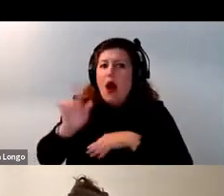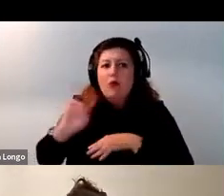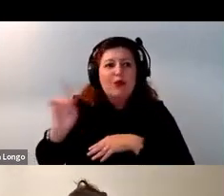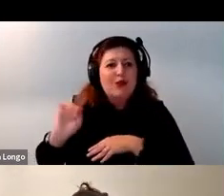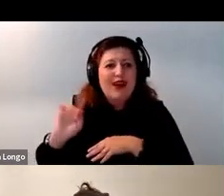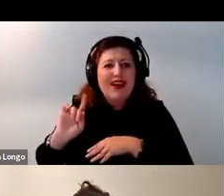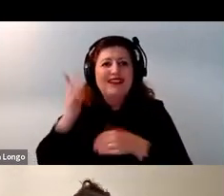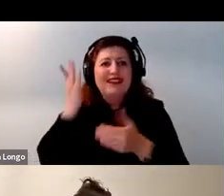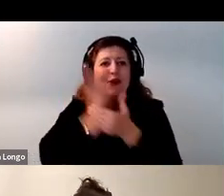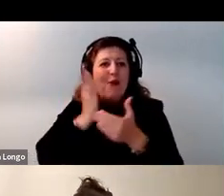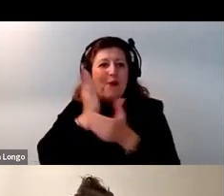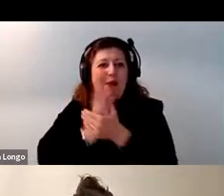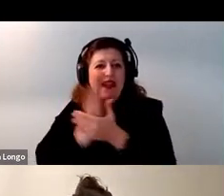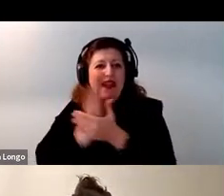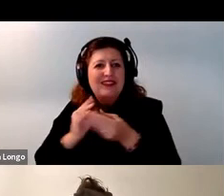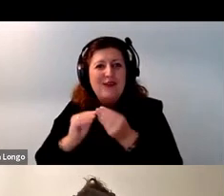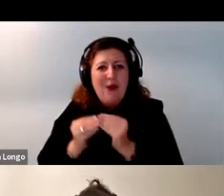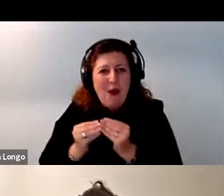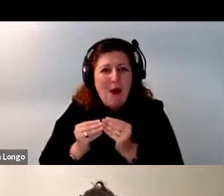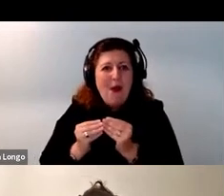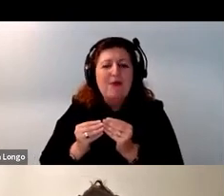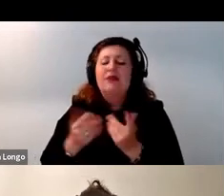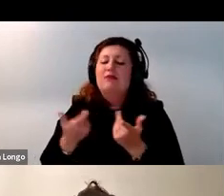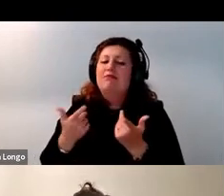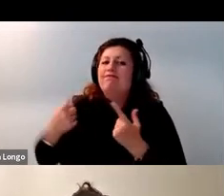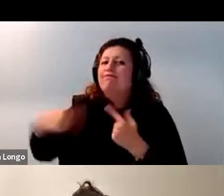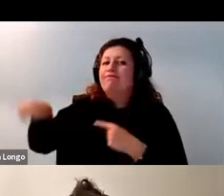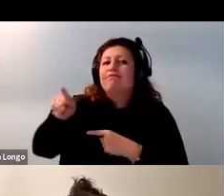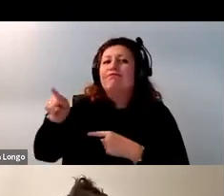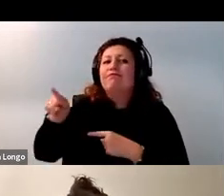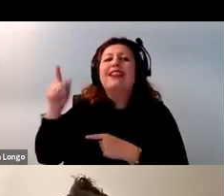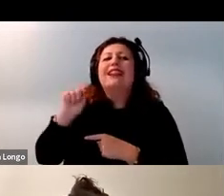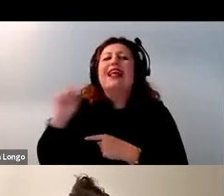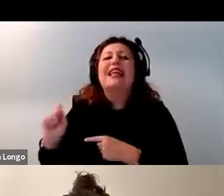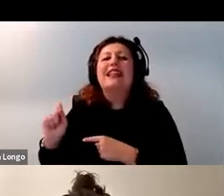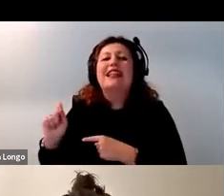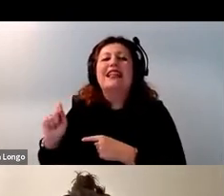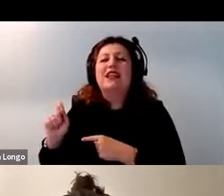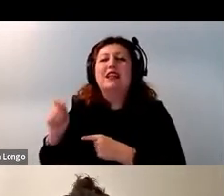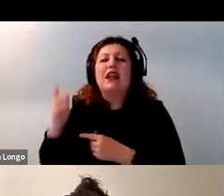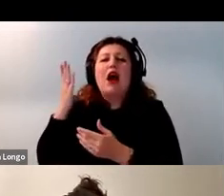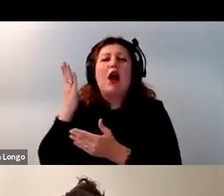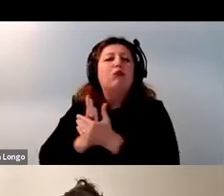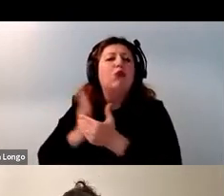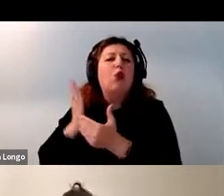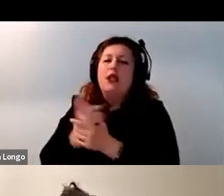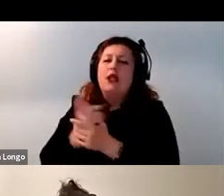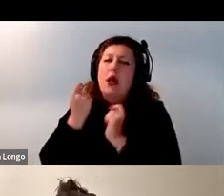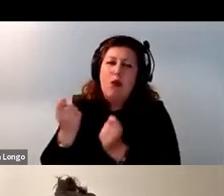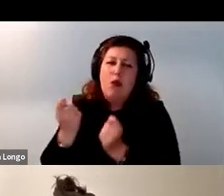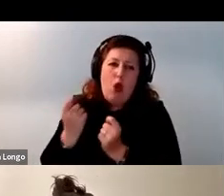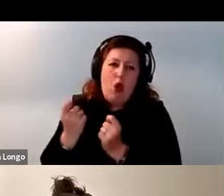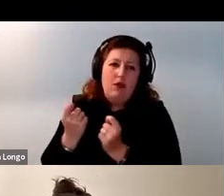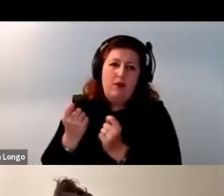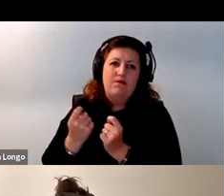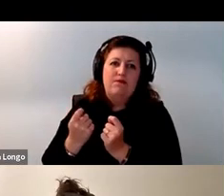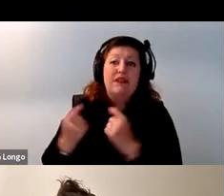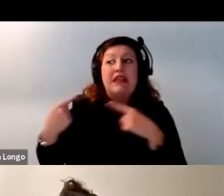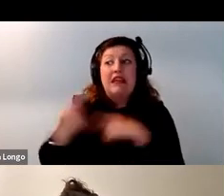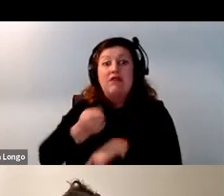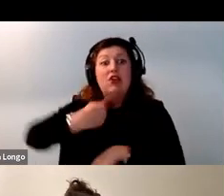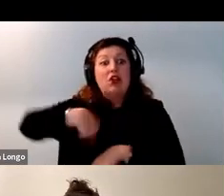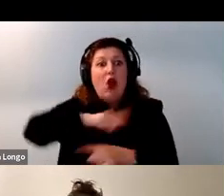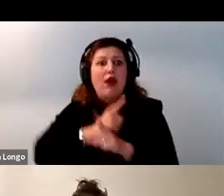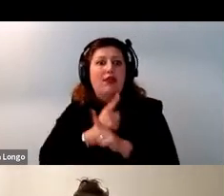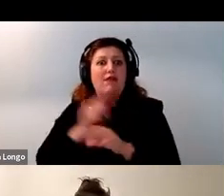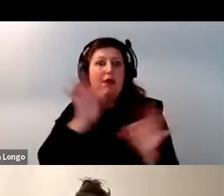accompagnare molto in tutti i documenti che dovevamo produrre perché loro sono abituati a molta poca burocrazia, quindi no,